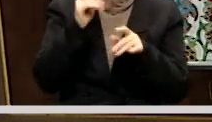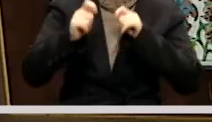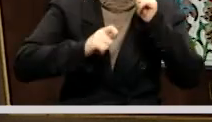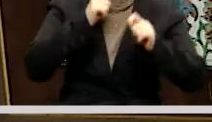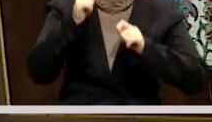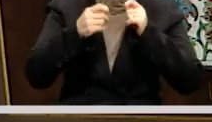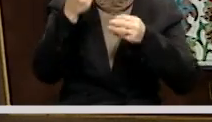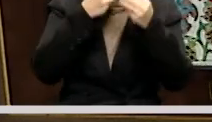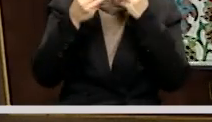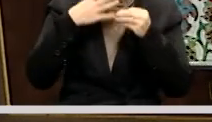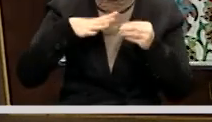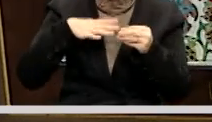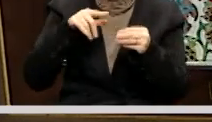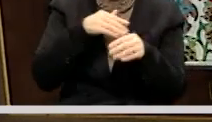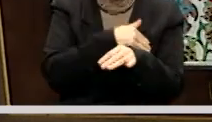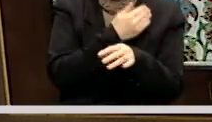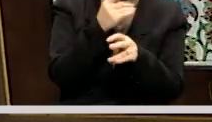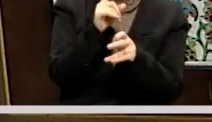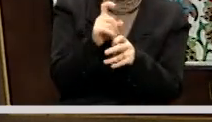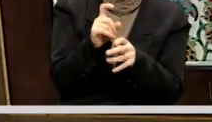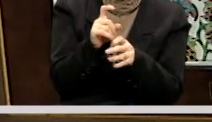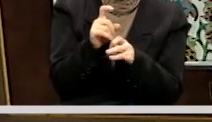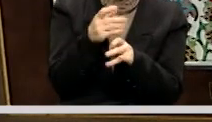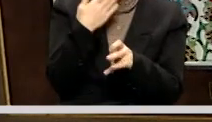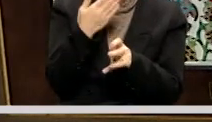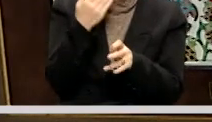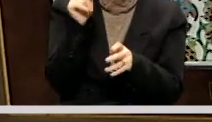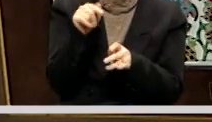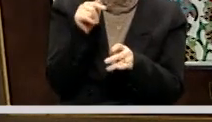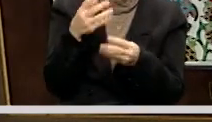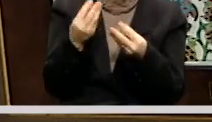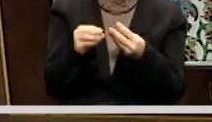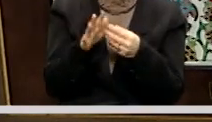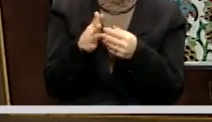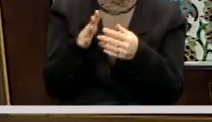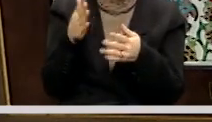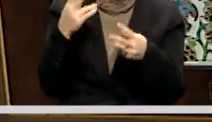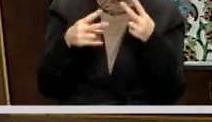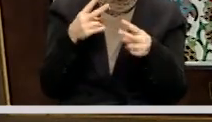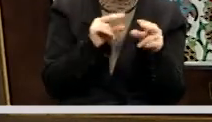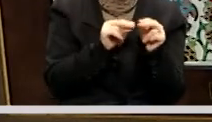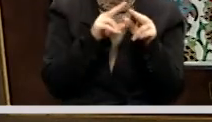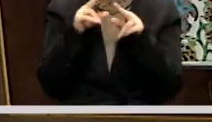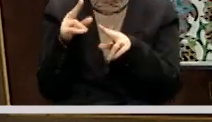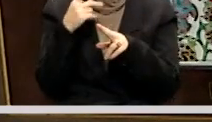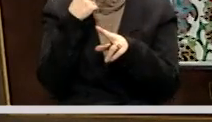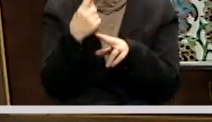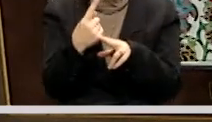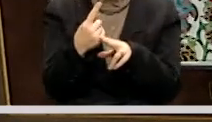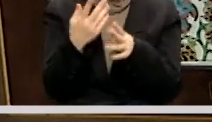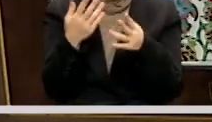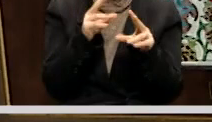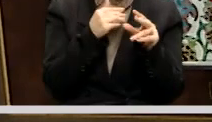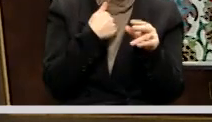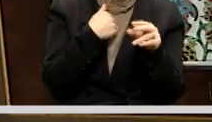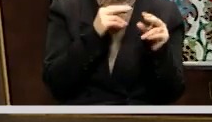bu normal mi ya da doğal mı? Mesela şöyle olabiliyor. Evet. Bazılarımız hani uyanıyoruz ama böyle bir ya ben bir ayılmadan kahvaltı edemem diyoruz.